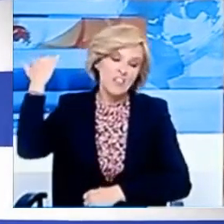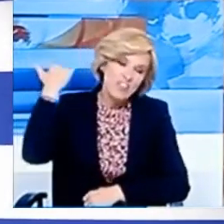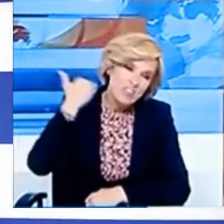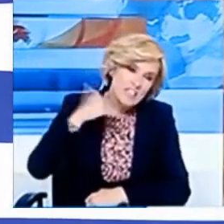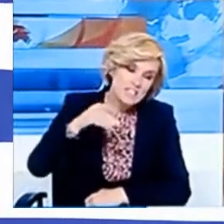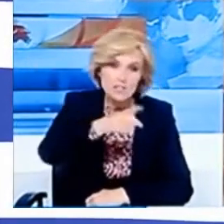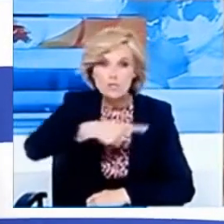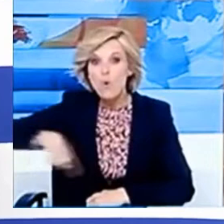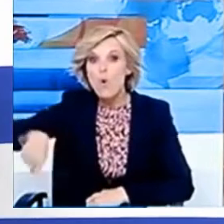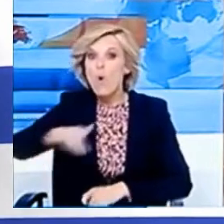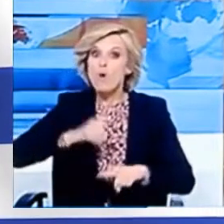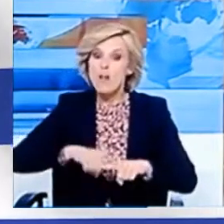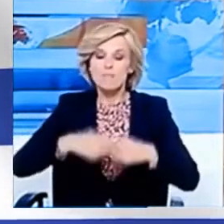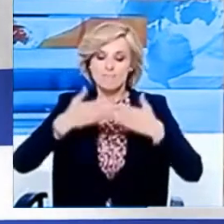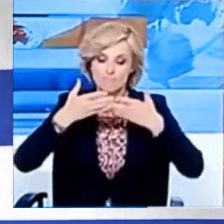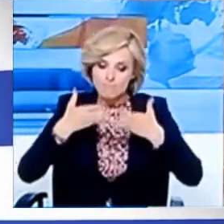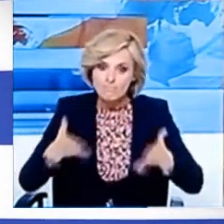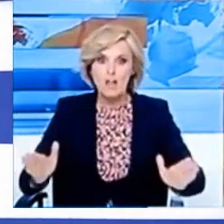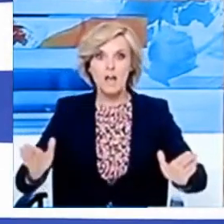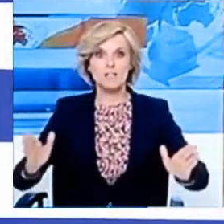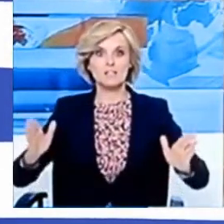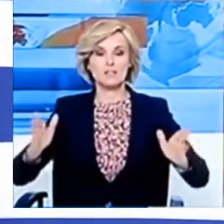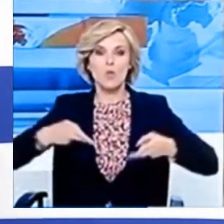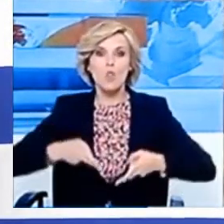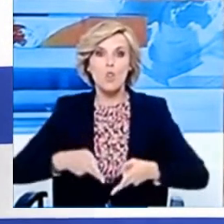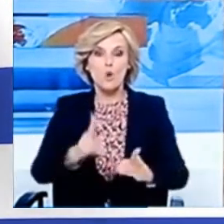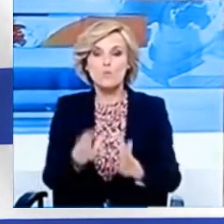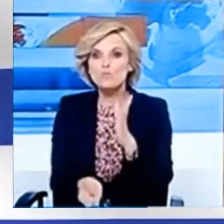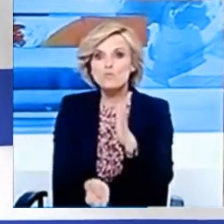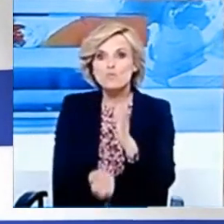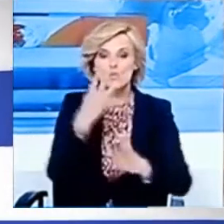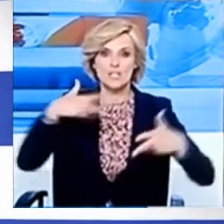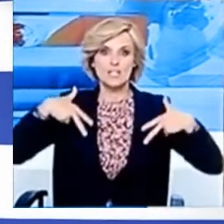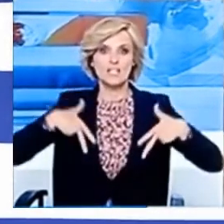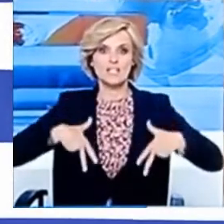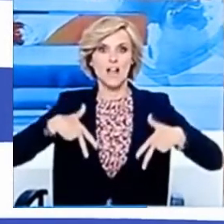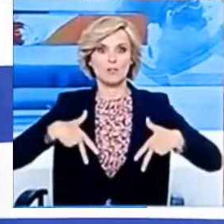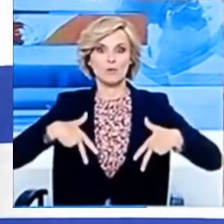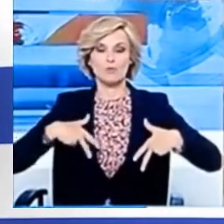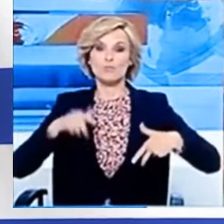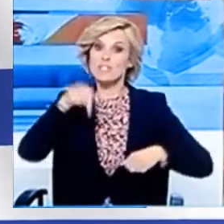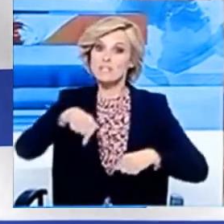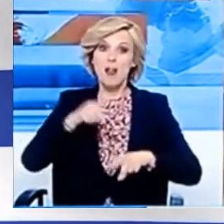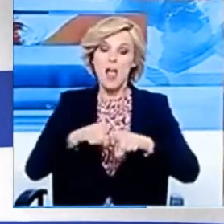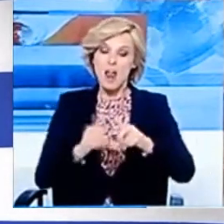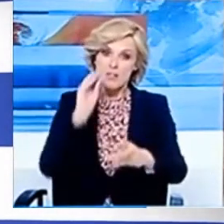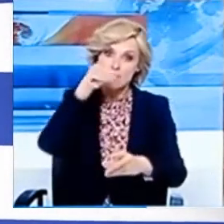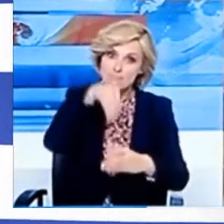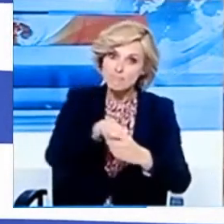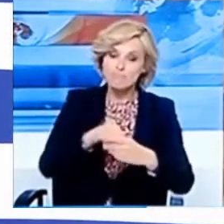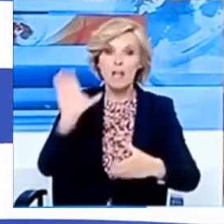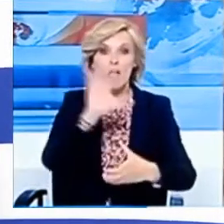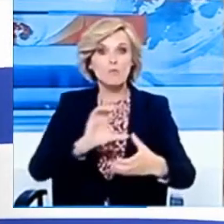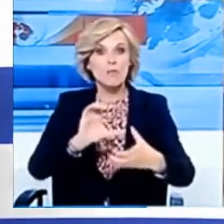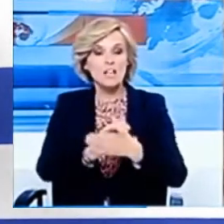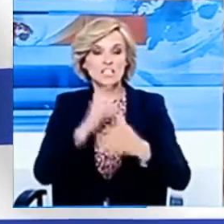μας άνοιξαν το δρόμο για ένα σύγχρονο κράτος που σήμερα βρίσκεται στον πυρήνα της Ενωμένης Ευρώπης και είναι εγγυητής